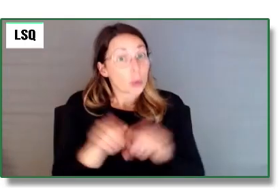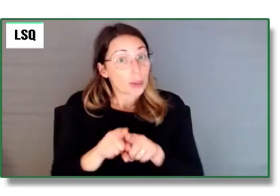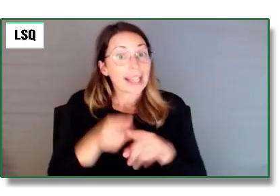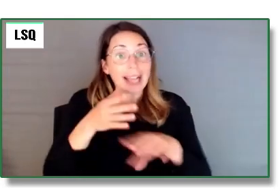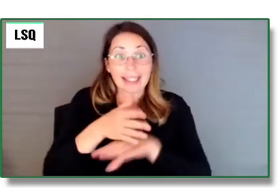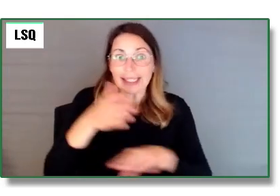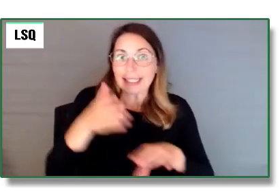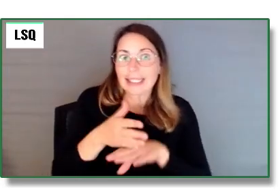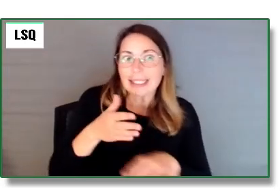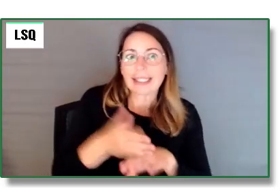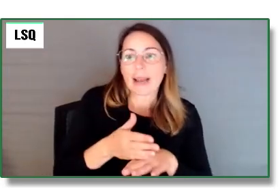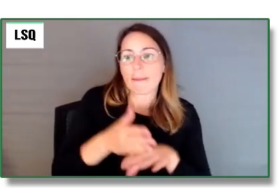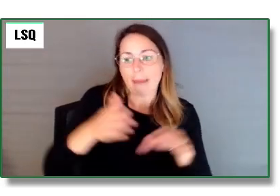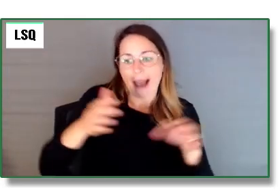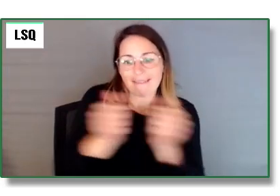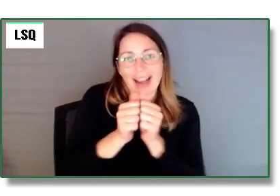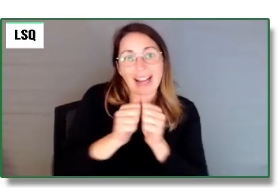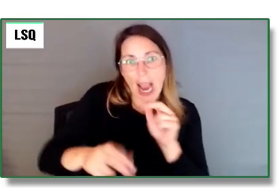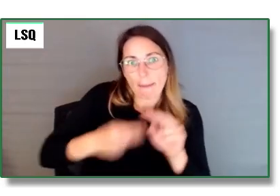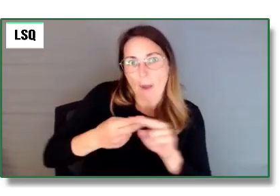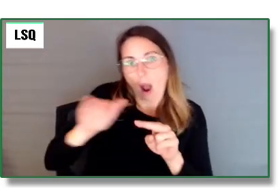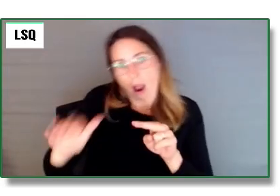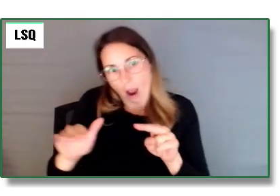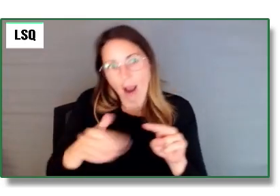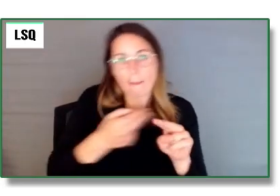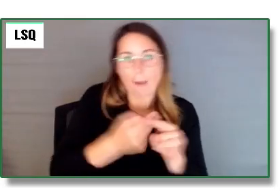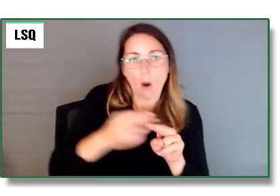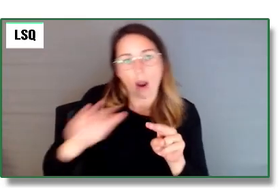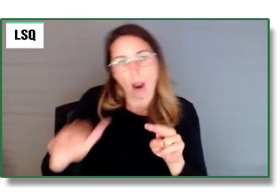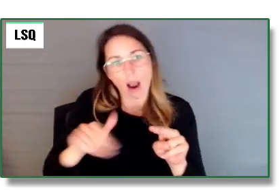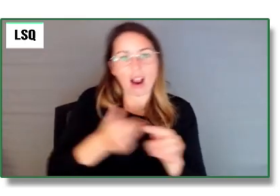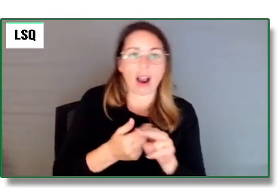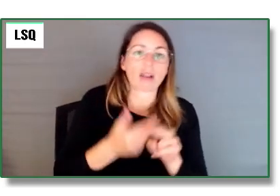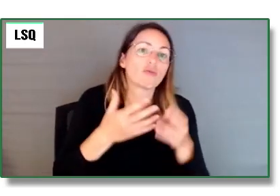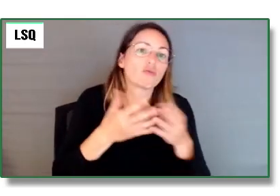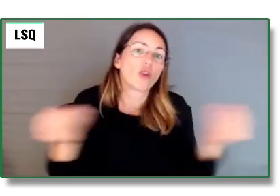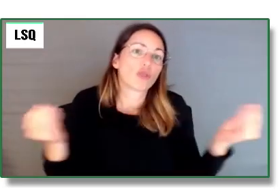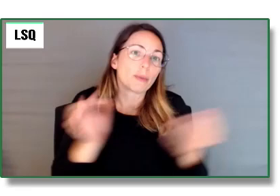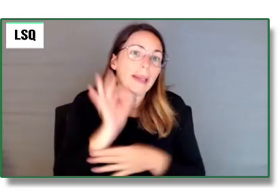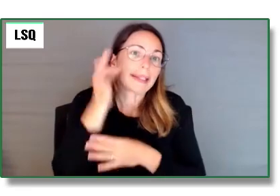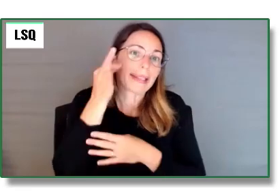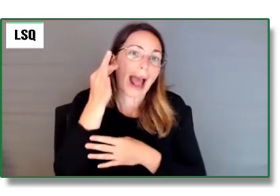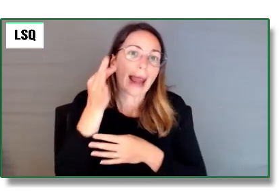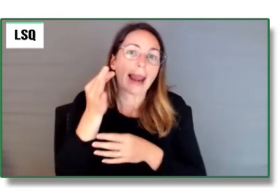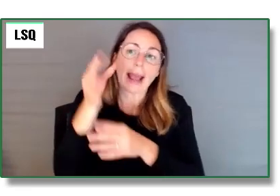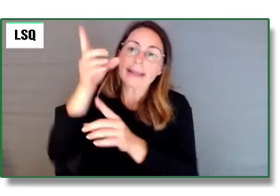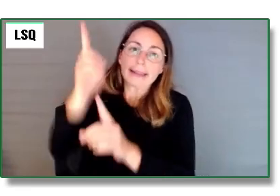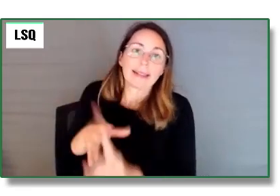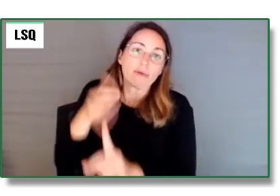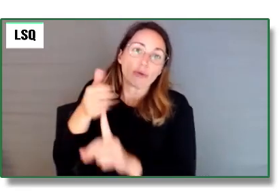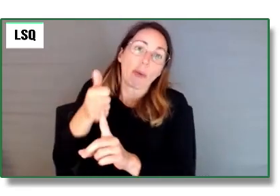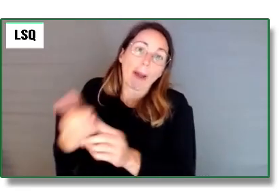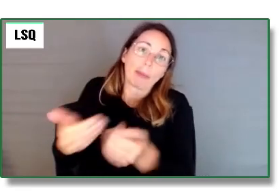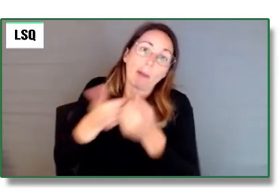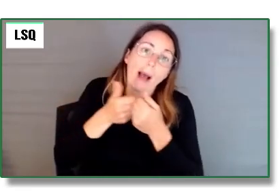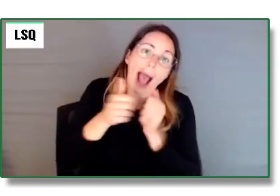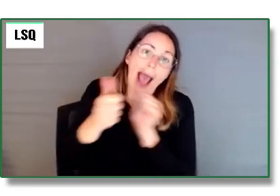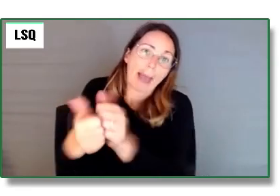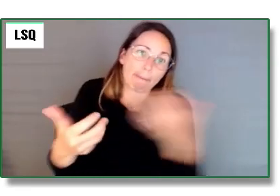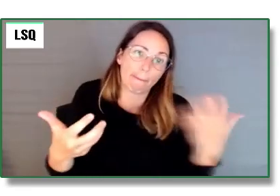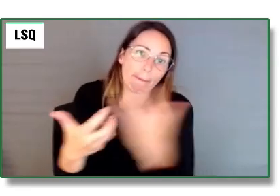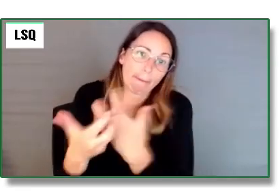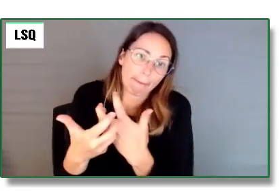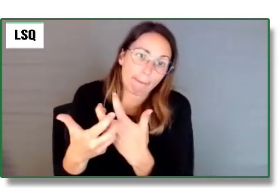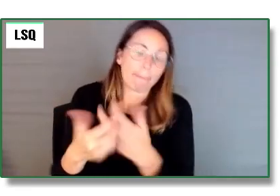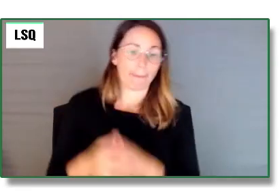invite à des solutions spéciales adaptées à l'individu qui en fait la demande. L'accessibilité par réponse